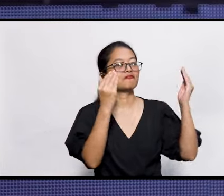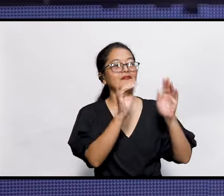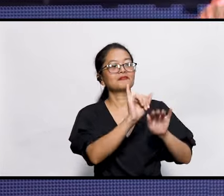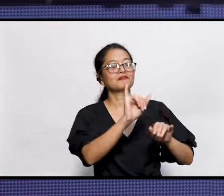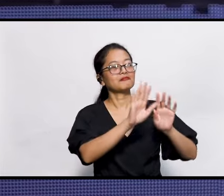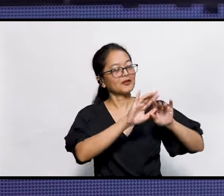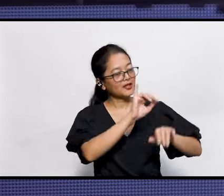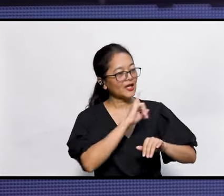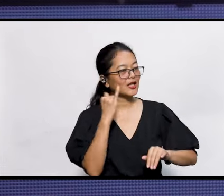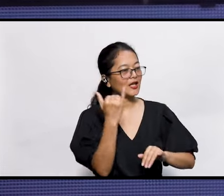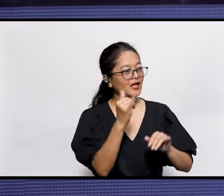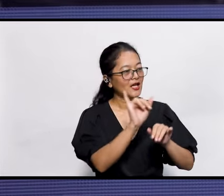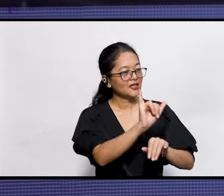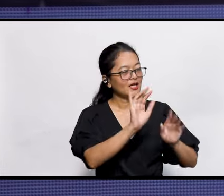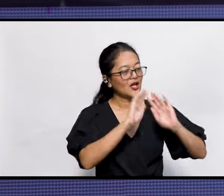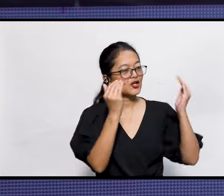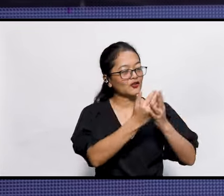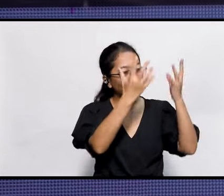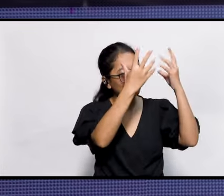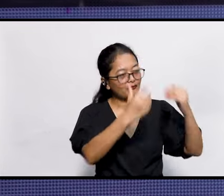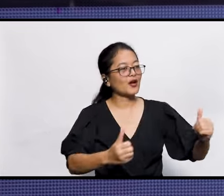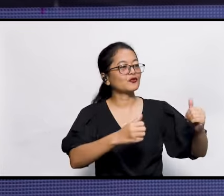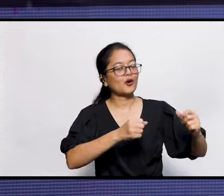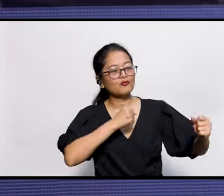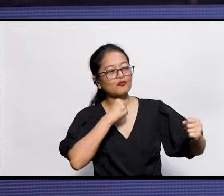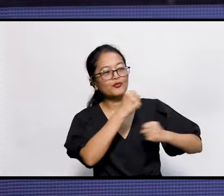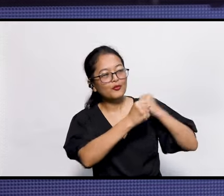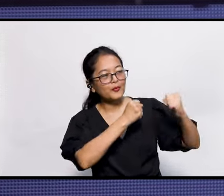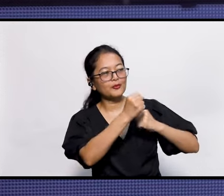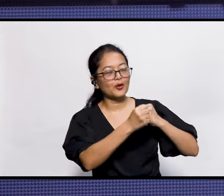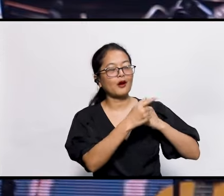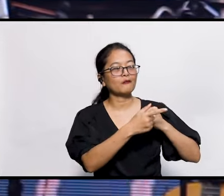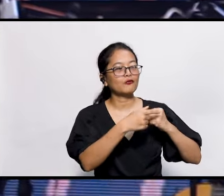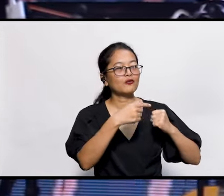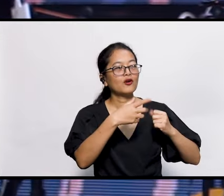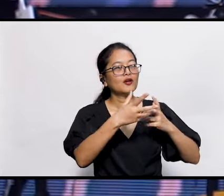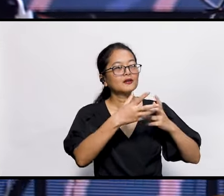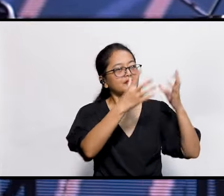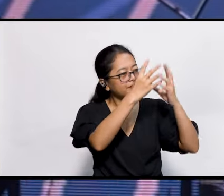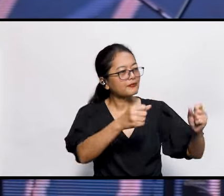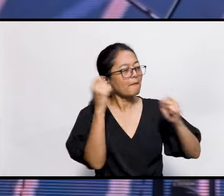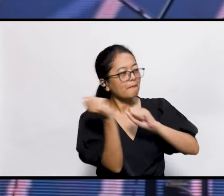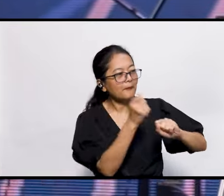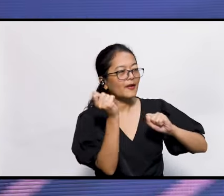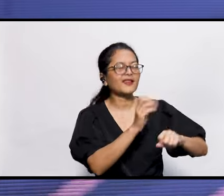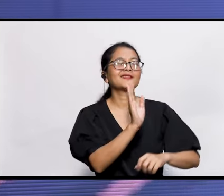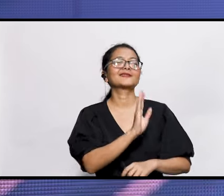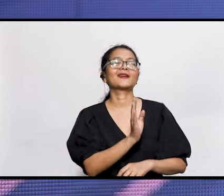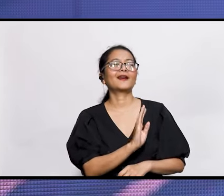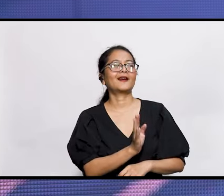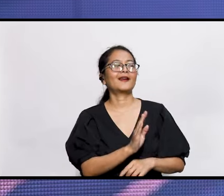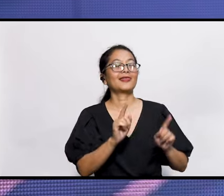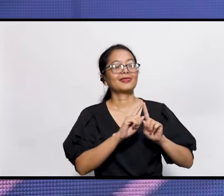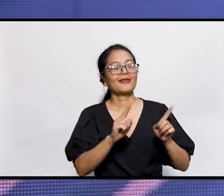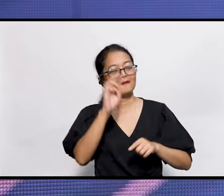kamu tiup kamu pukul kamu tendang temboknya akan hancur enggak kakinya akan akan patah kalau